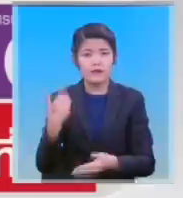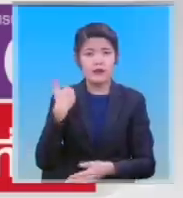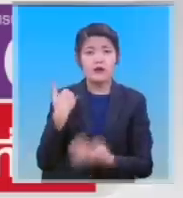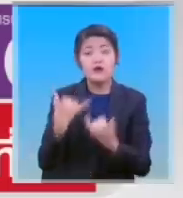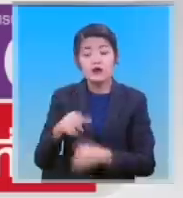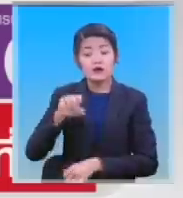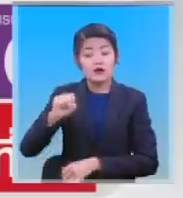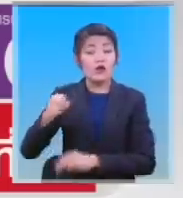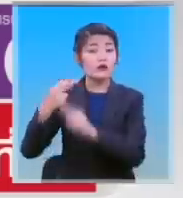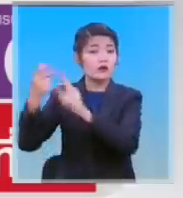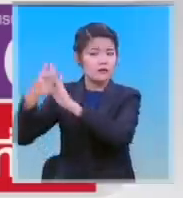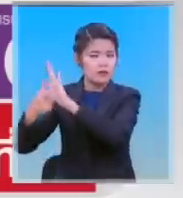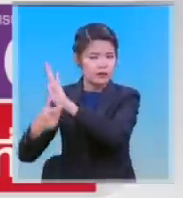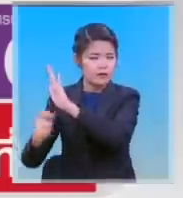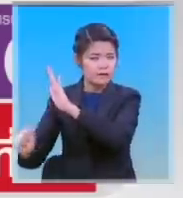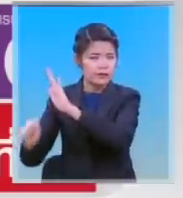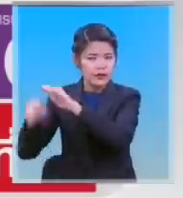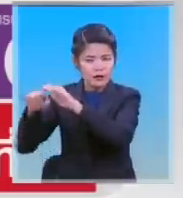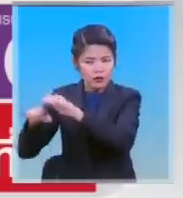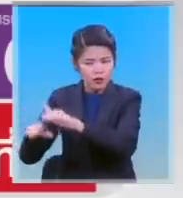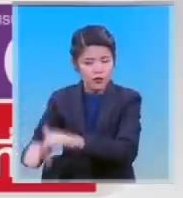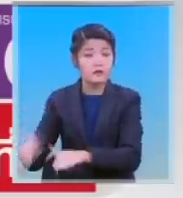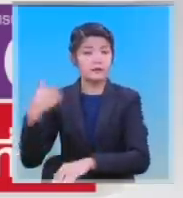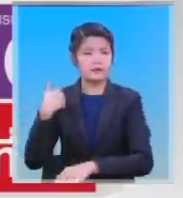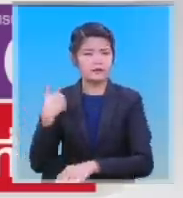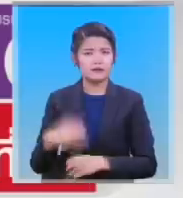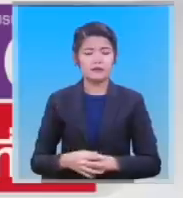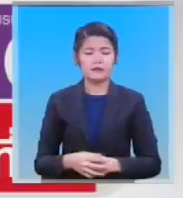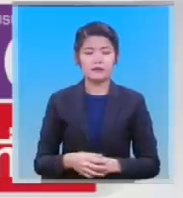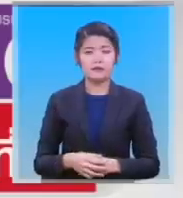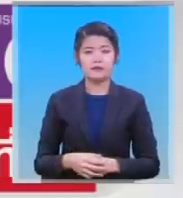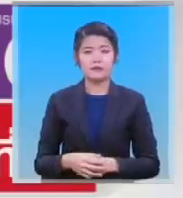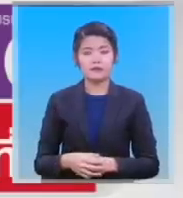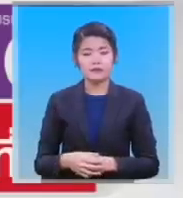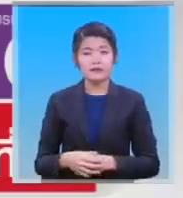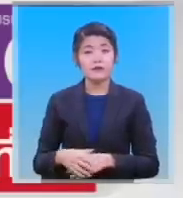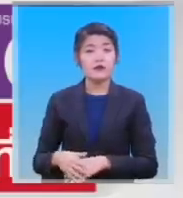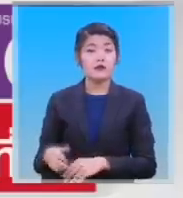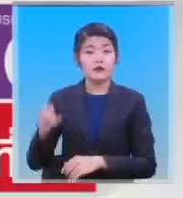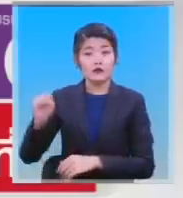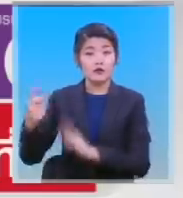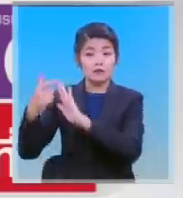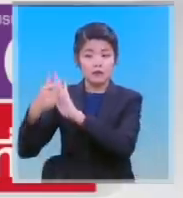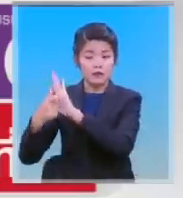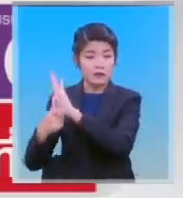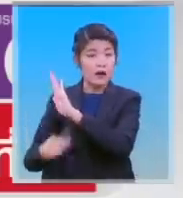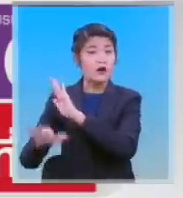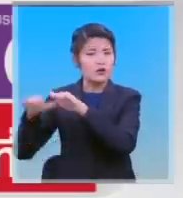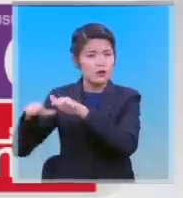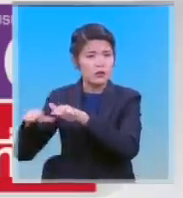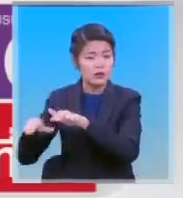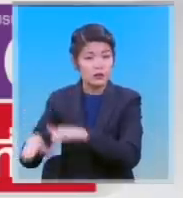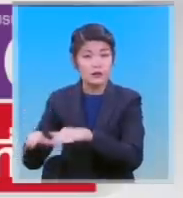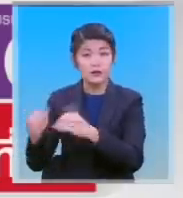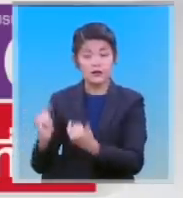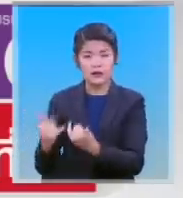ปาร์ตี้ลิสต์บางพรรคเนี่ยลดลงไปนะเกือบหลายพรรคเหมือนกันนะที ่ จำนวนส.ส.ปาร์ตี้ลิสต์เนี่ยลดลงไปนะคะแต่ว่าอันนี้